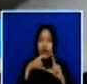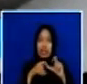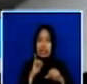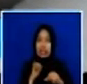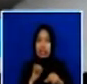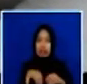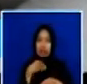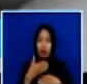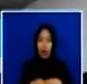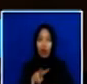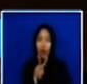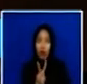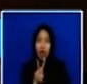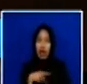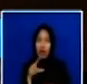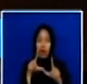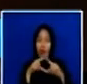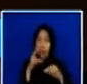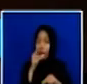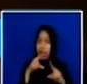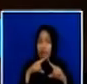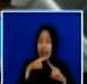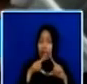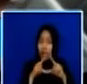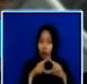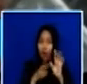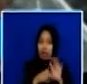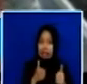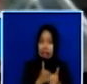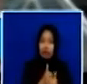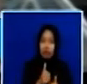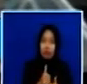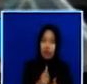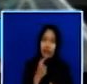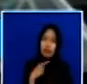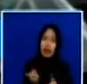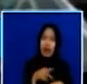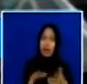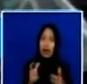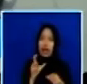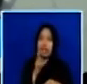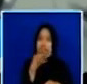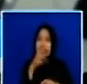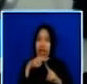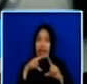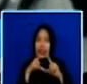gedung Korpri Tuban wartawan yang mengikuti vaksinasi tak berdua ini berasal dari media cetak online maupun elektronik